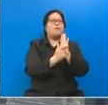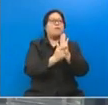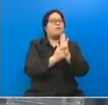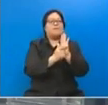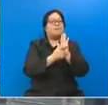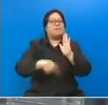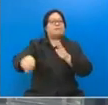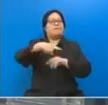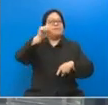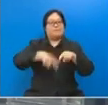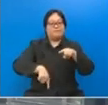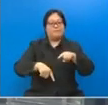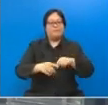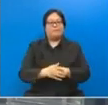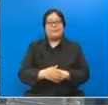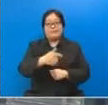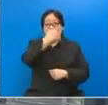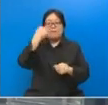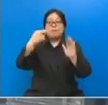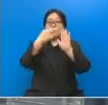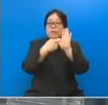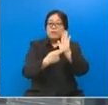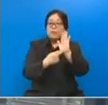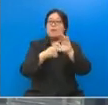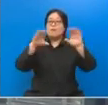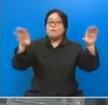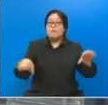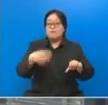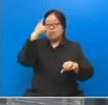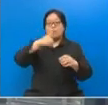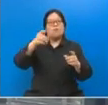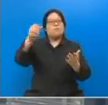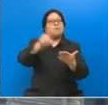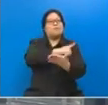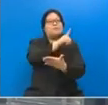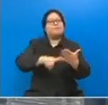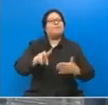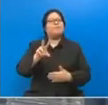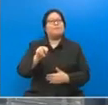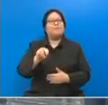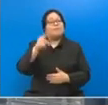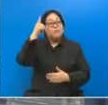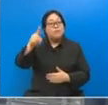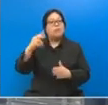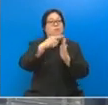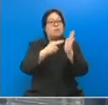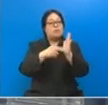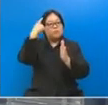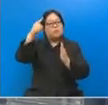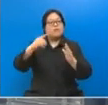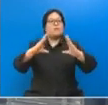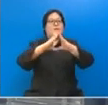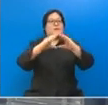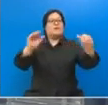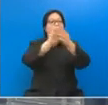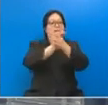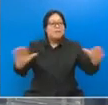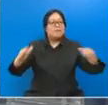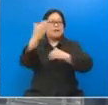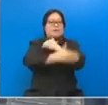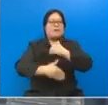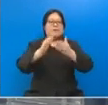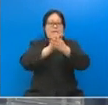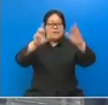mengatur undang-undang ini sebuah undang-undang dibuat bukan untuk mendorong setiap oh tetapi undang-undang ini dibuat untuk menyelamatkan negara di